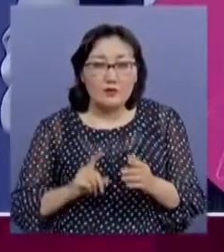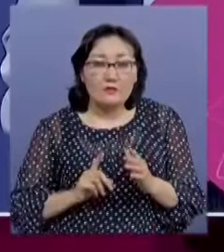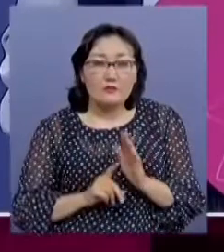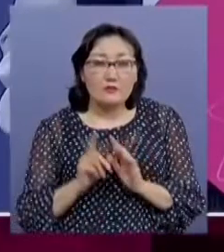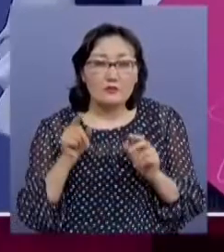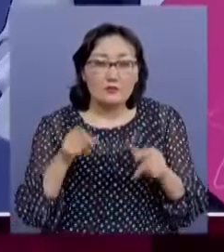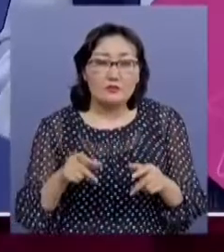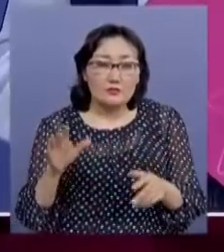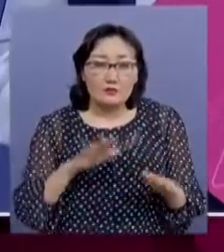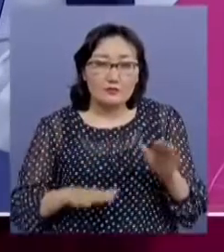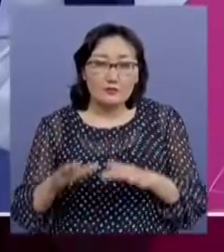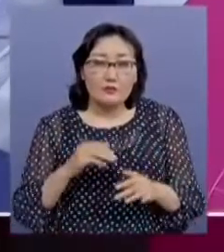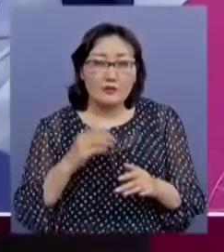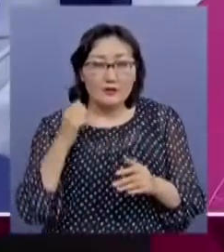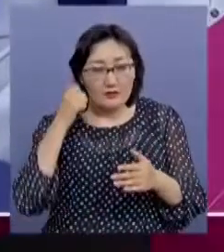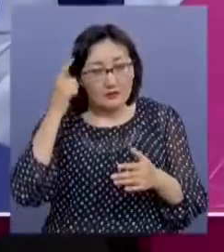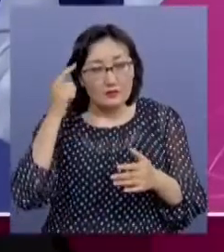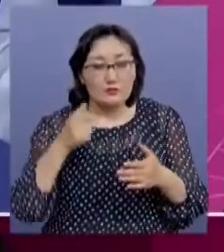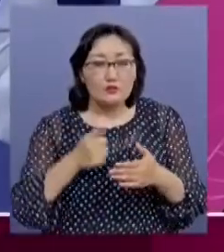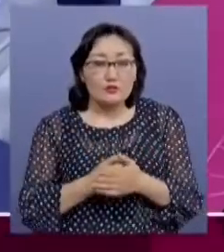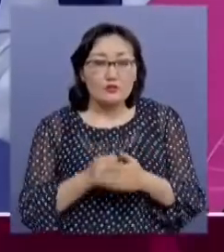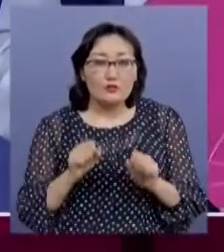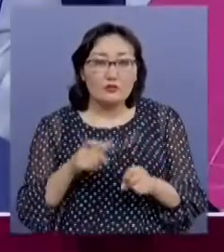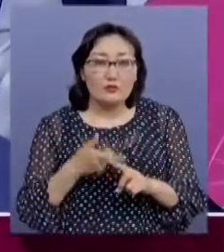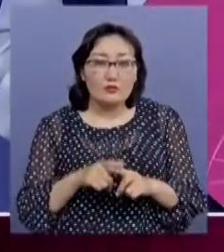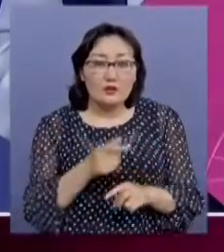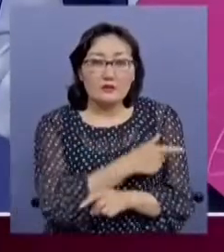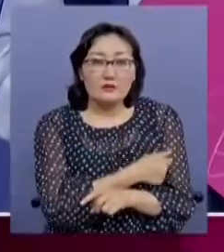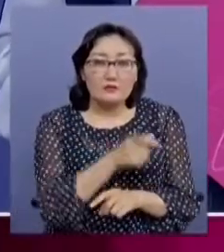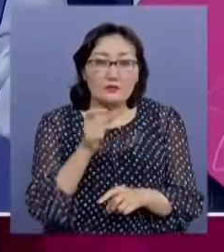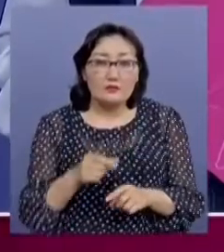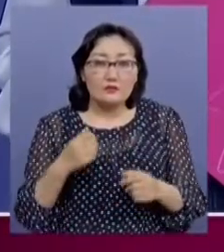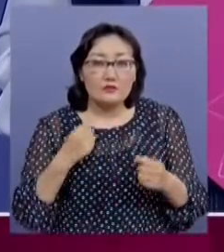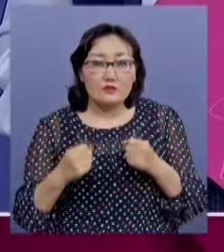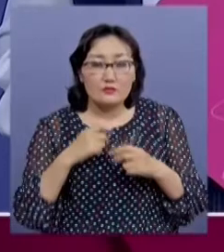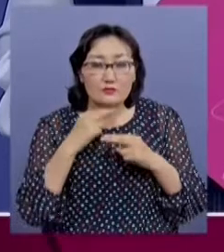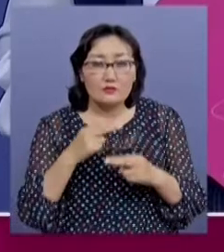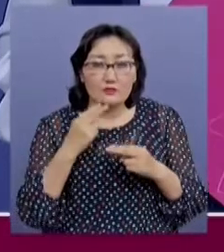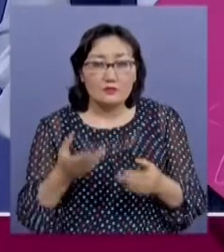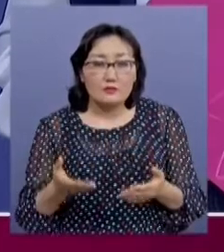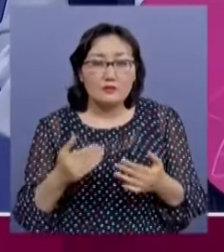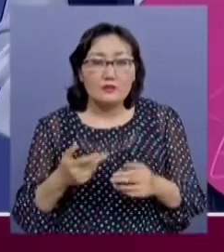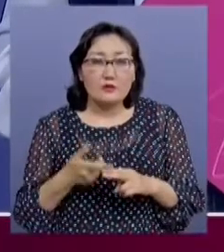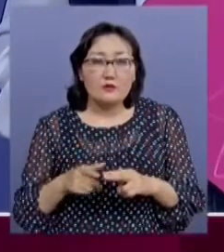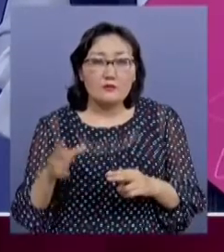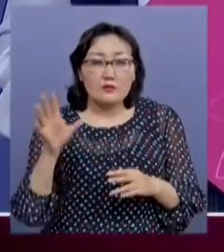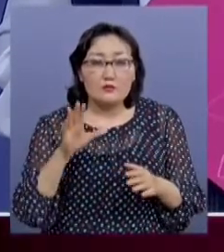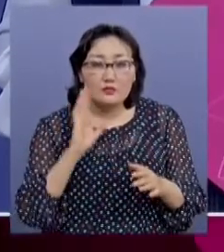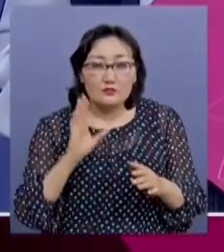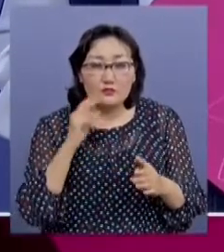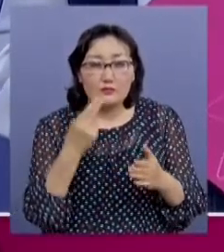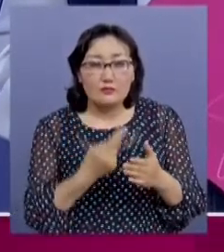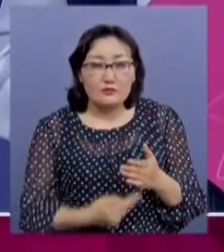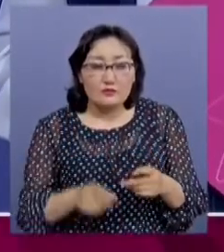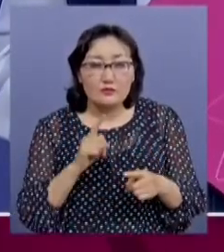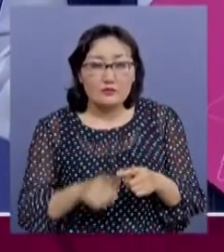сүңгіген адамның қан қысымы көтеріліп кетуі мүмкін. Сондықтан ақ халаттылар денсаулыққа мән беруге шақырып отыр. Ал суға батқан адамға жедел